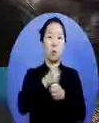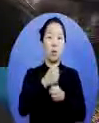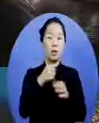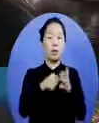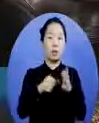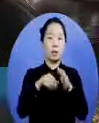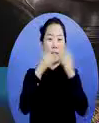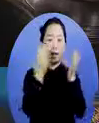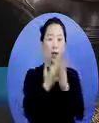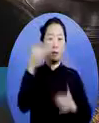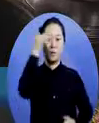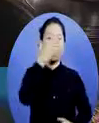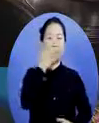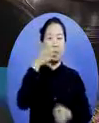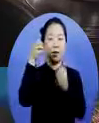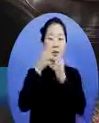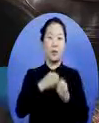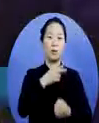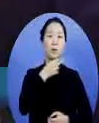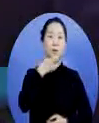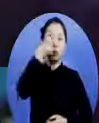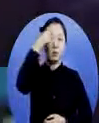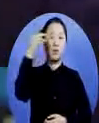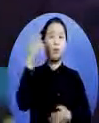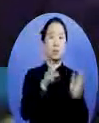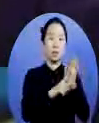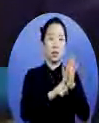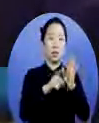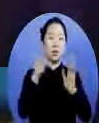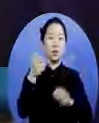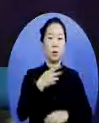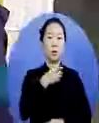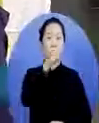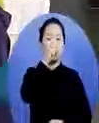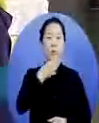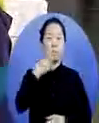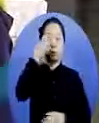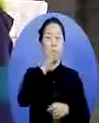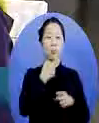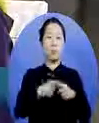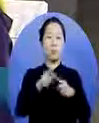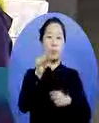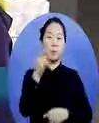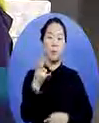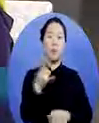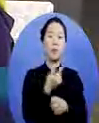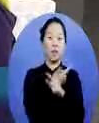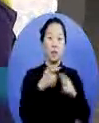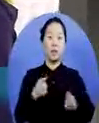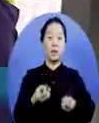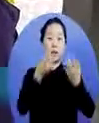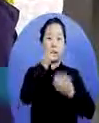등을 한자리에서 볼 수 있는 전통주 전시 의 그리고 명품족 1평 회 등 다채로운 행사가 열려 우리 전통주에